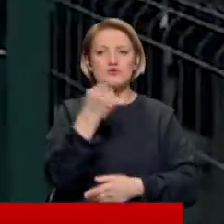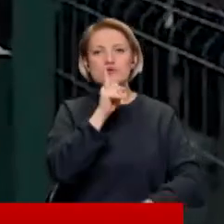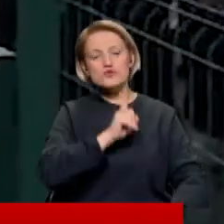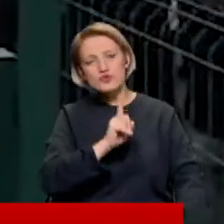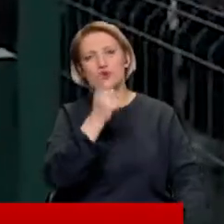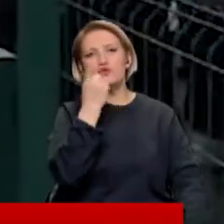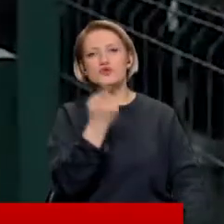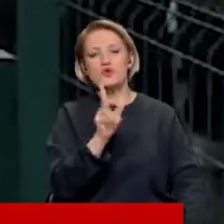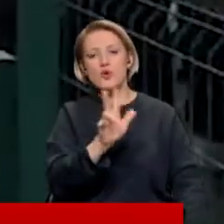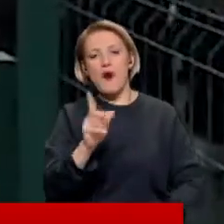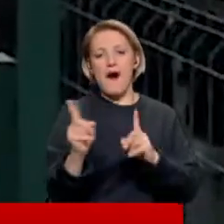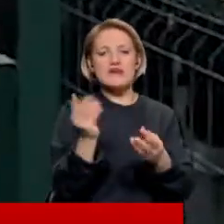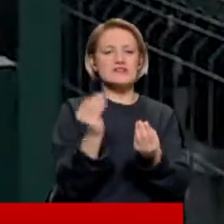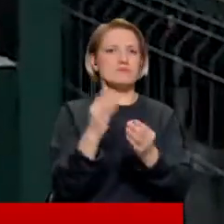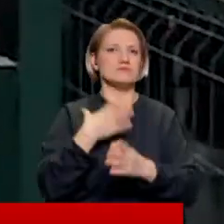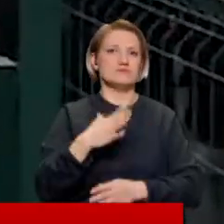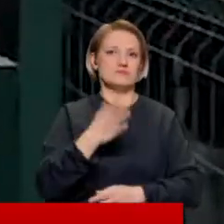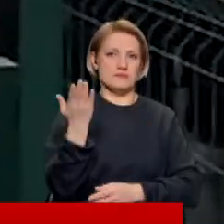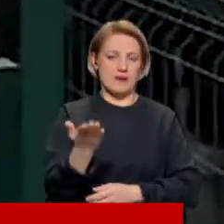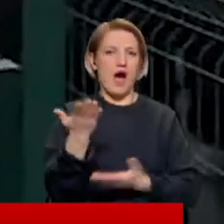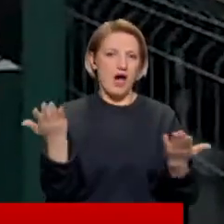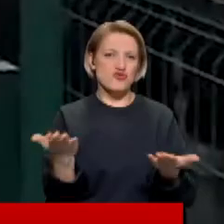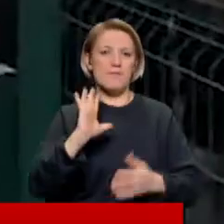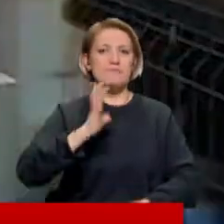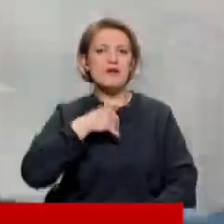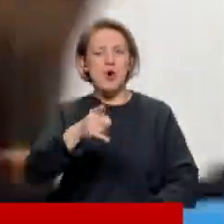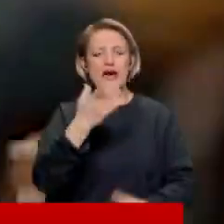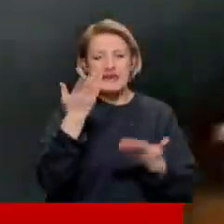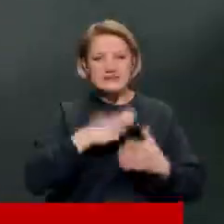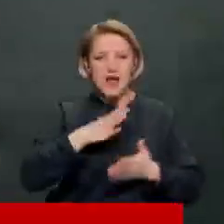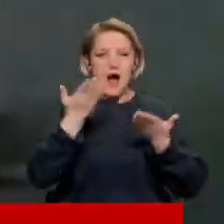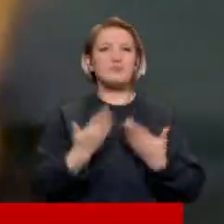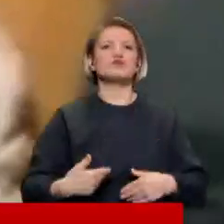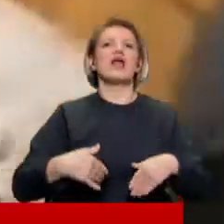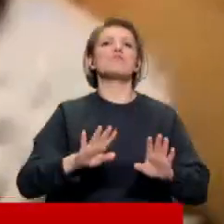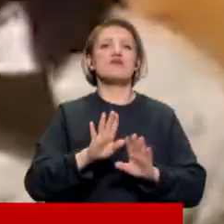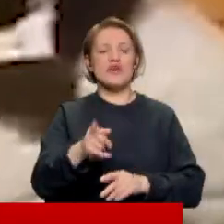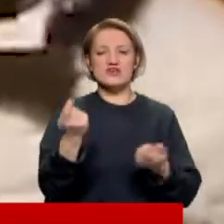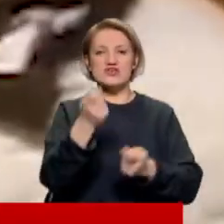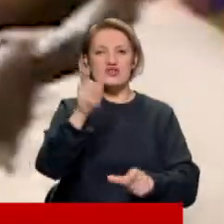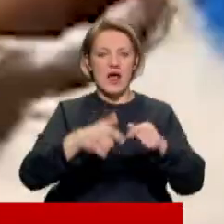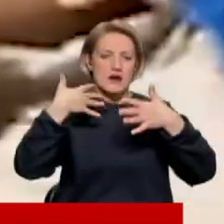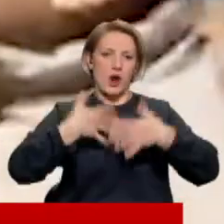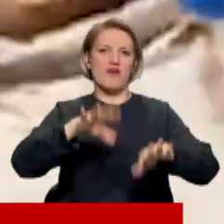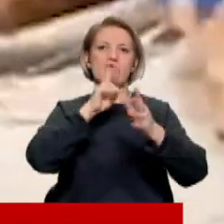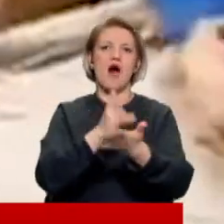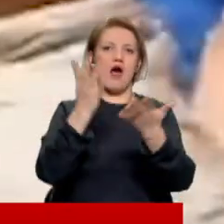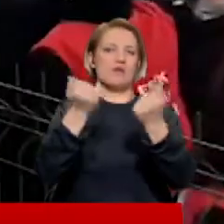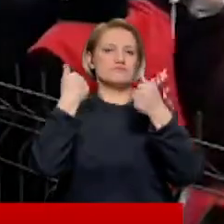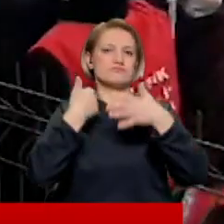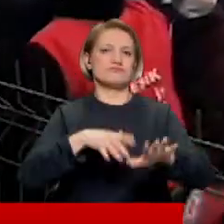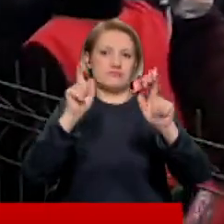%130 arasında zam yapılmasıydı talepleri. Ancak patron o talepleri kabul etmeyince işçiler grev kararı